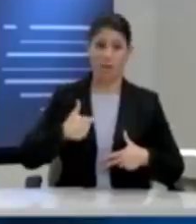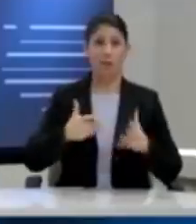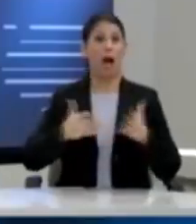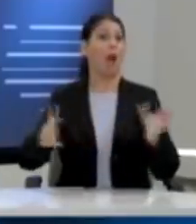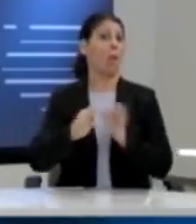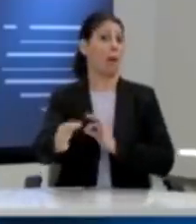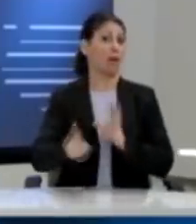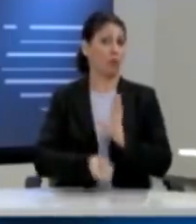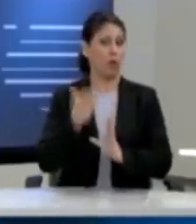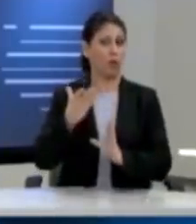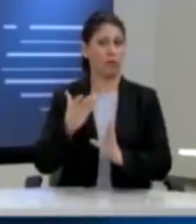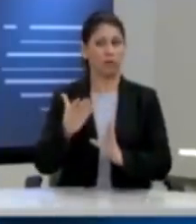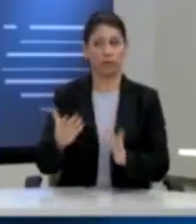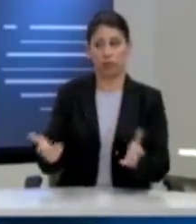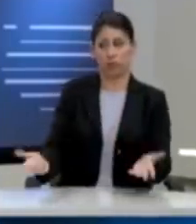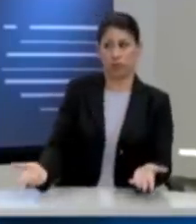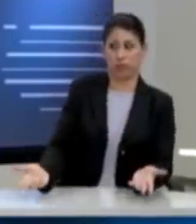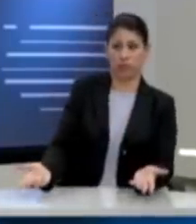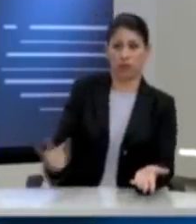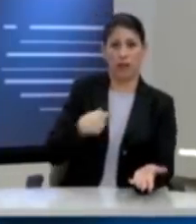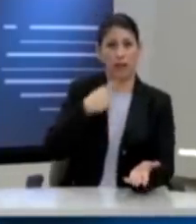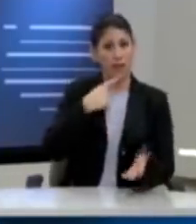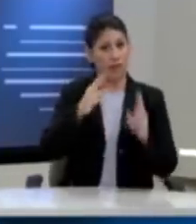Φοβερό. Λοιπόν, λέμε ότι για